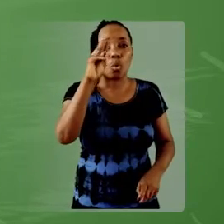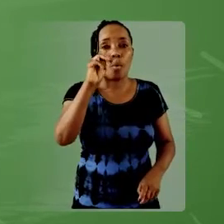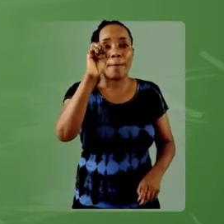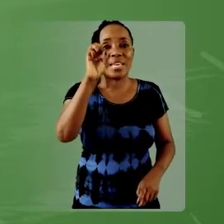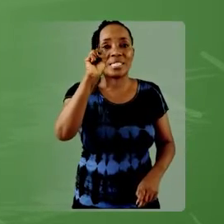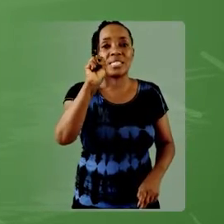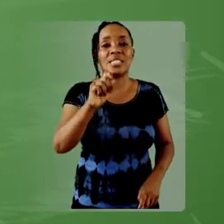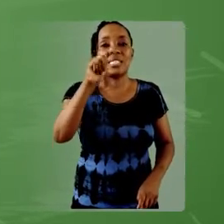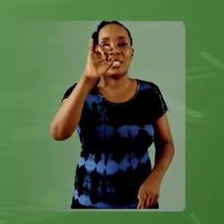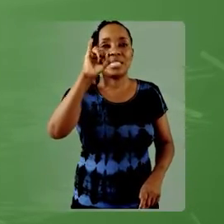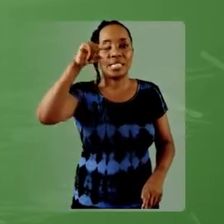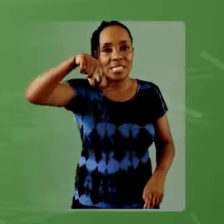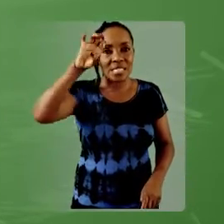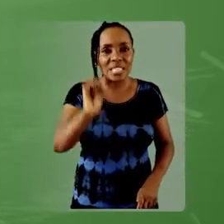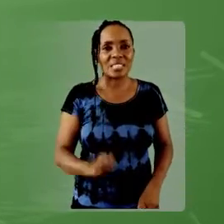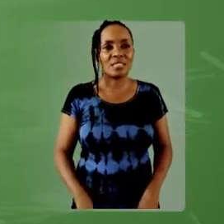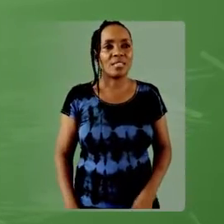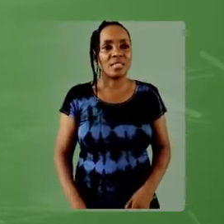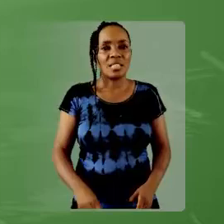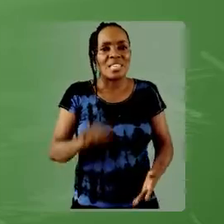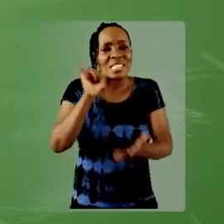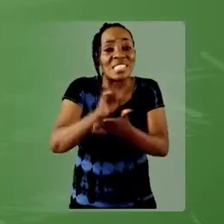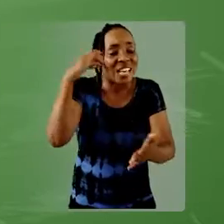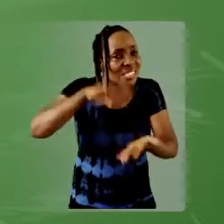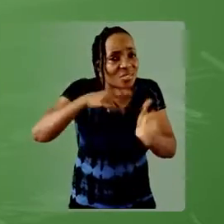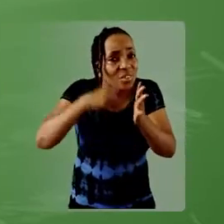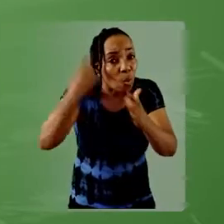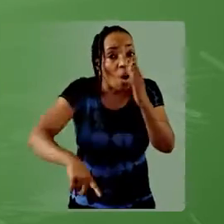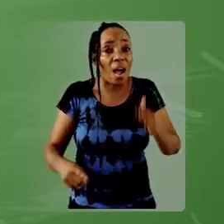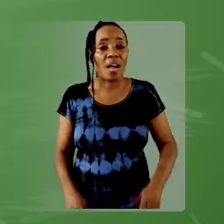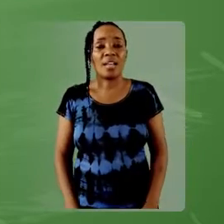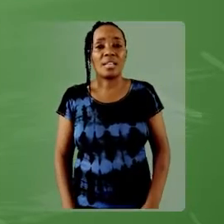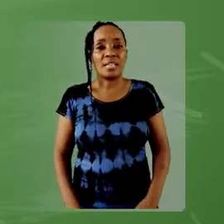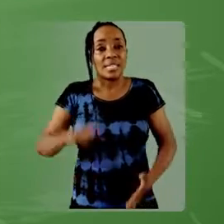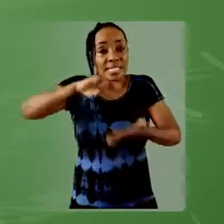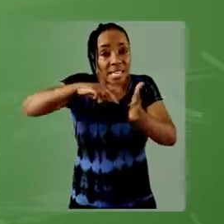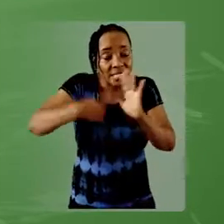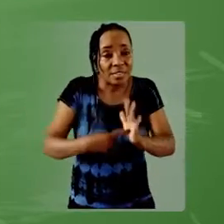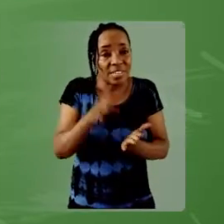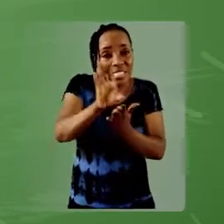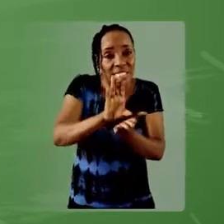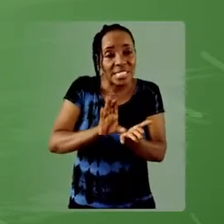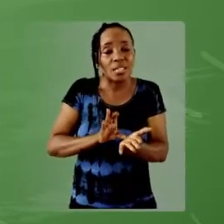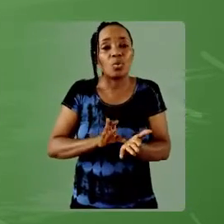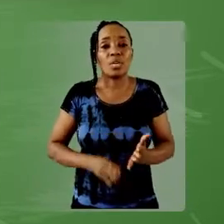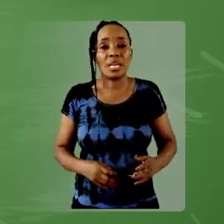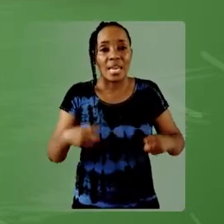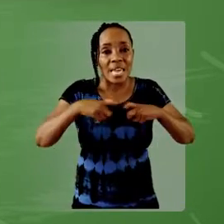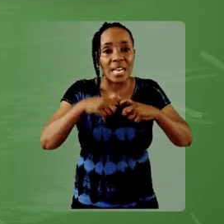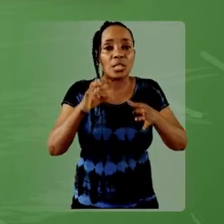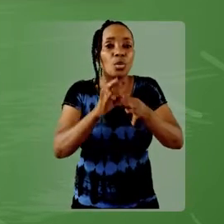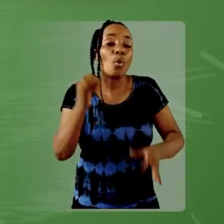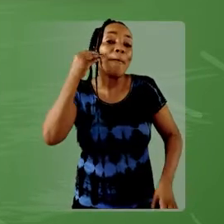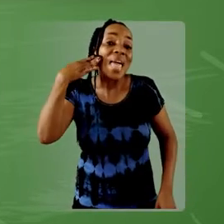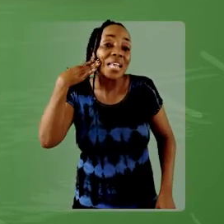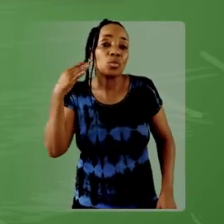domestique? Un circuit électrique domestique n'est rien d'autre que le circuit électrique de la maison. C'est